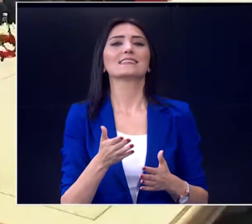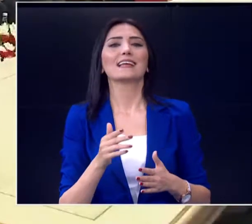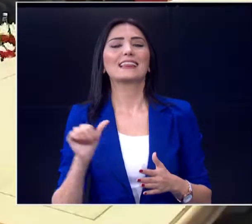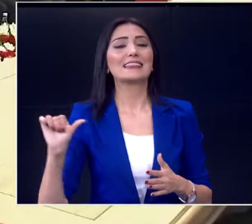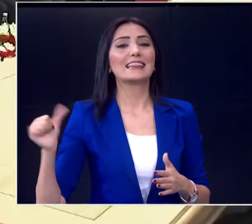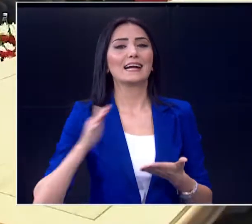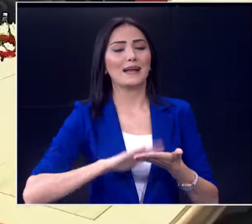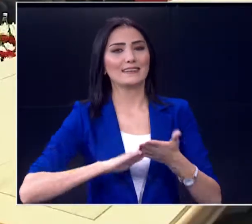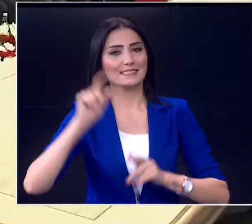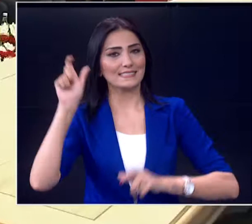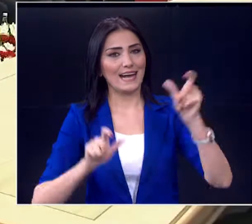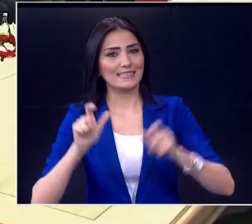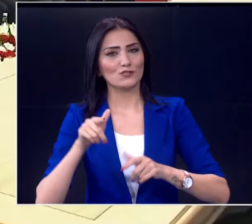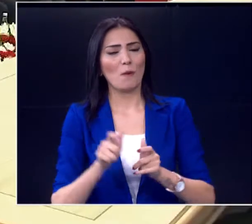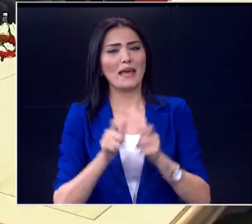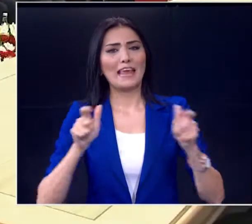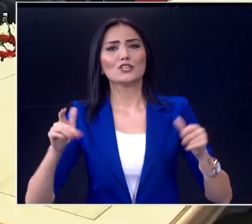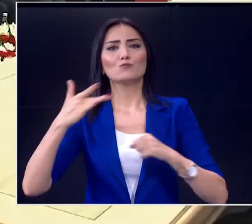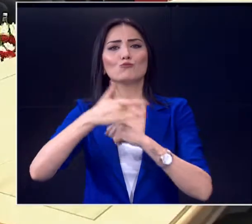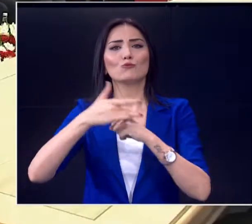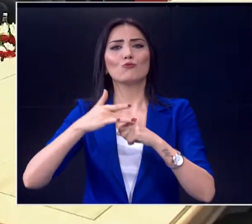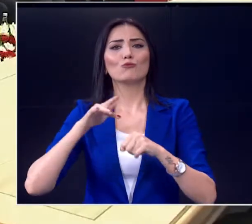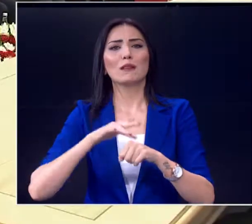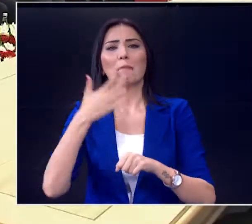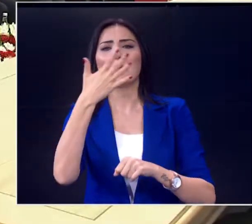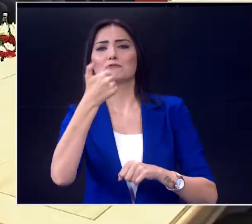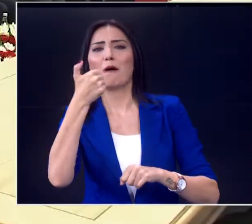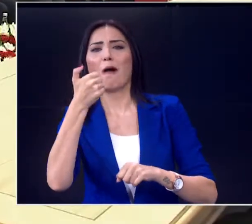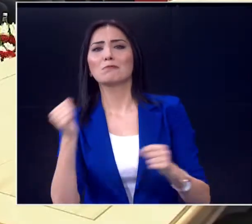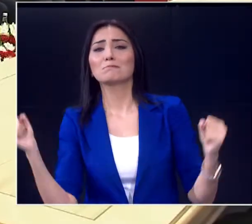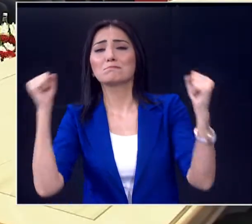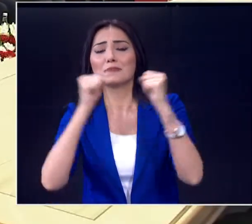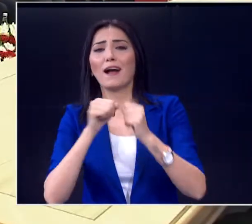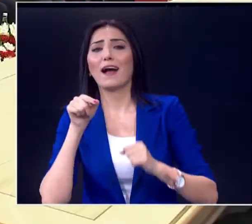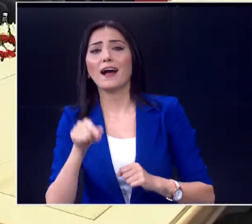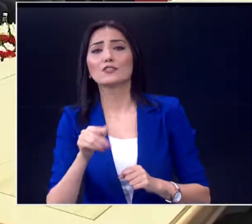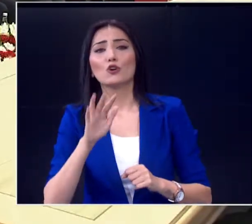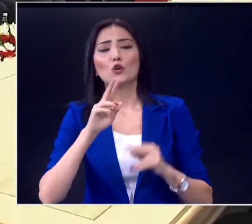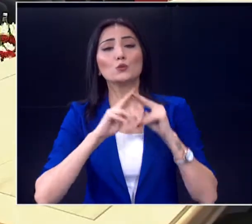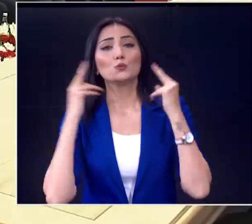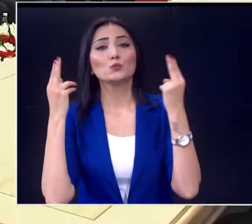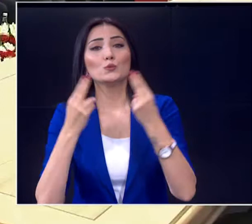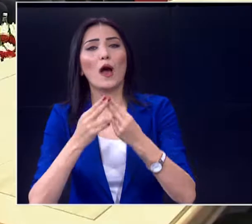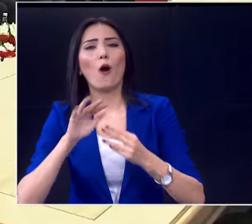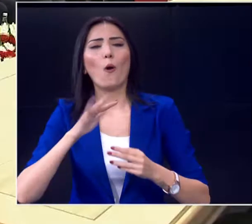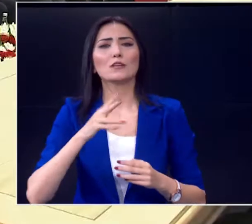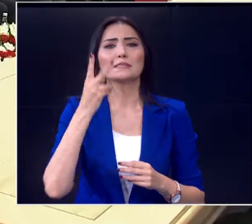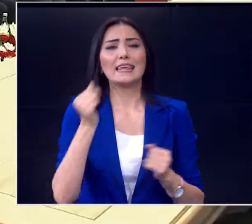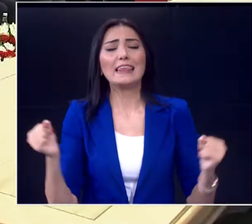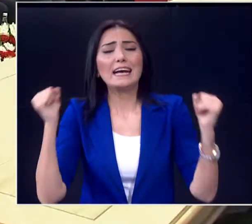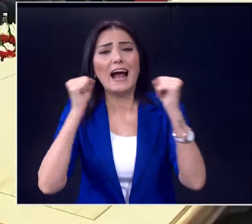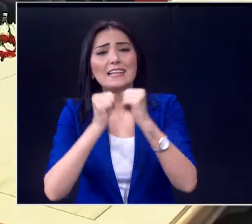Değerli arkadaşlarım, gelişmiş ülkelerin 5-6 katı. Dünya ortalamasının 2 katından